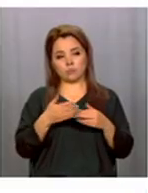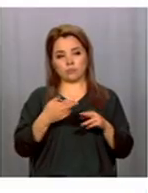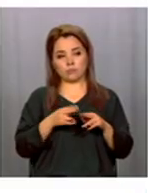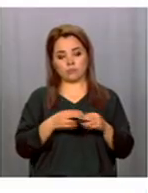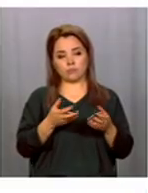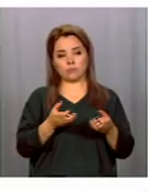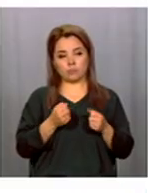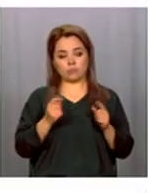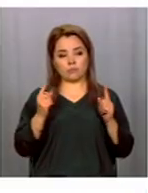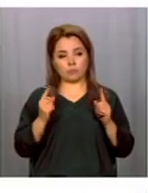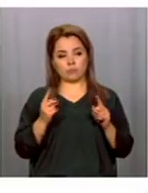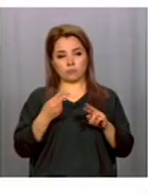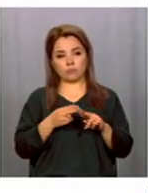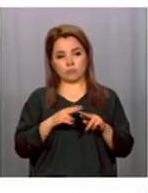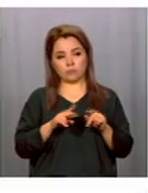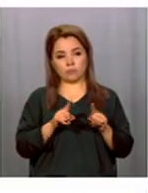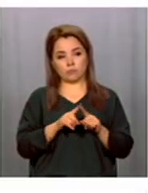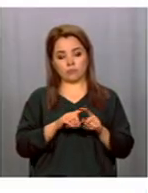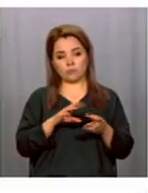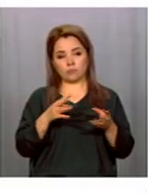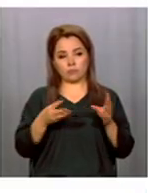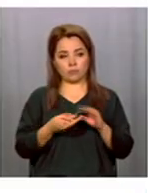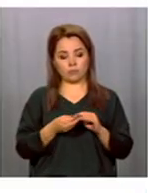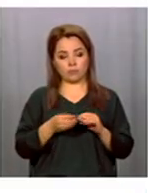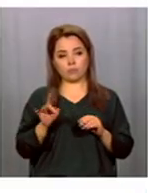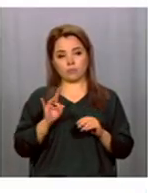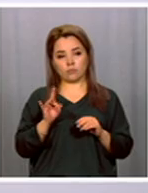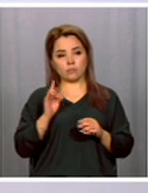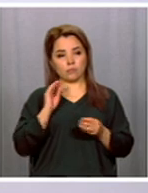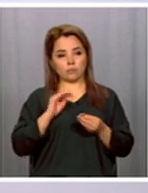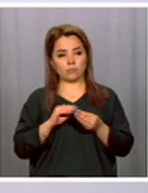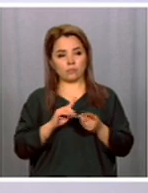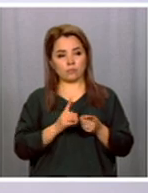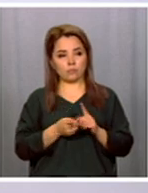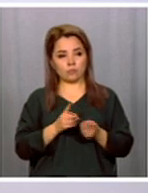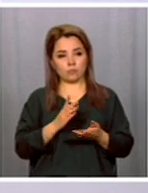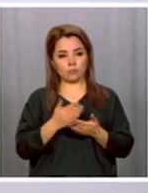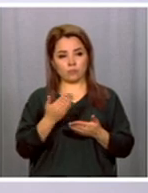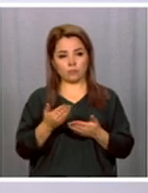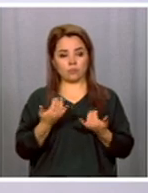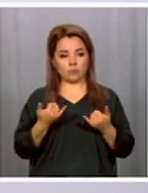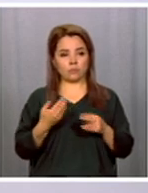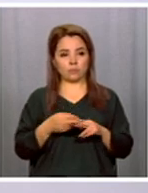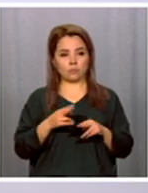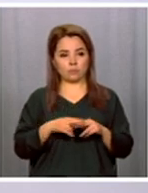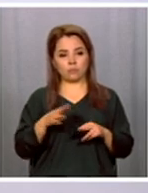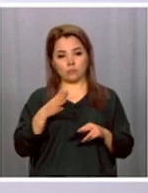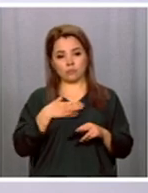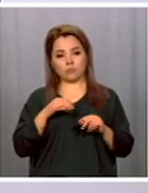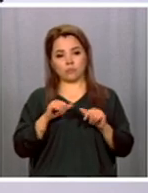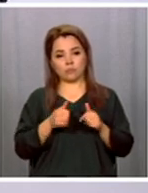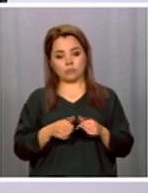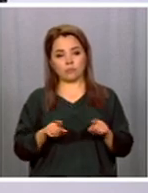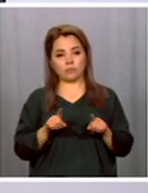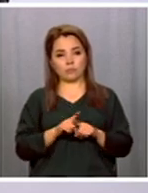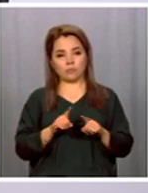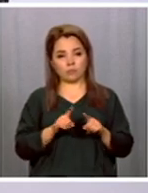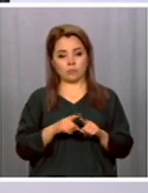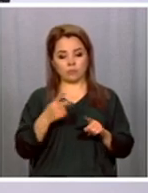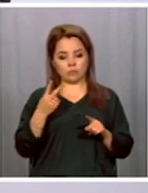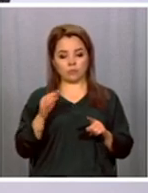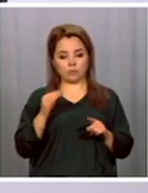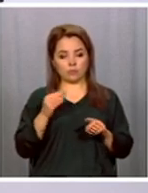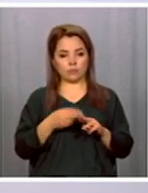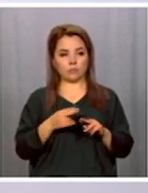алатын кескінінде бізде көлемі, өлшемі өзгеріп отырады екен. Ендеше біз денемізді